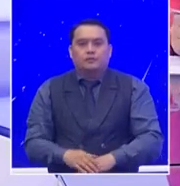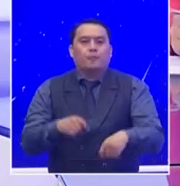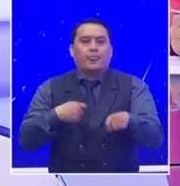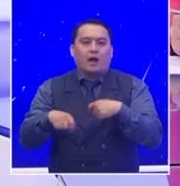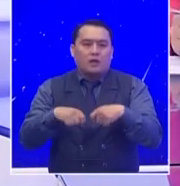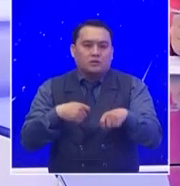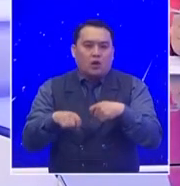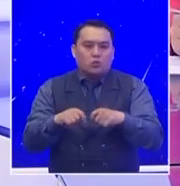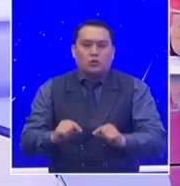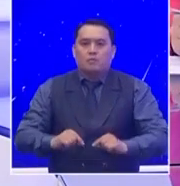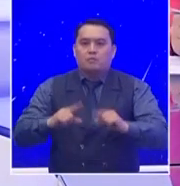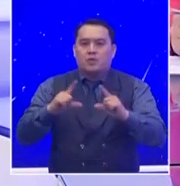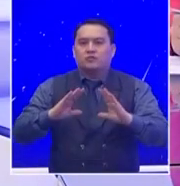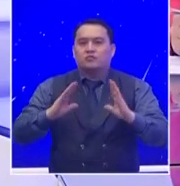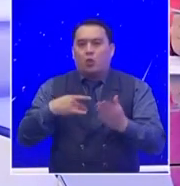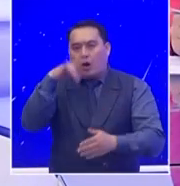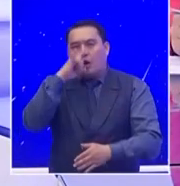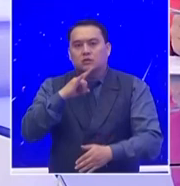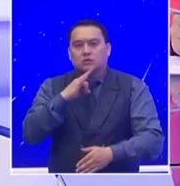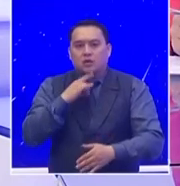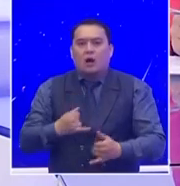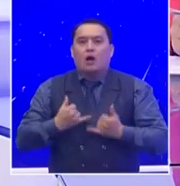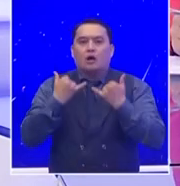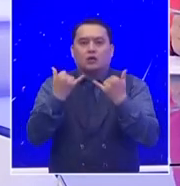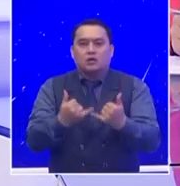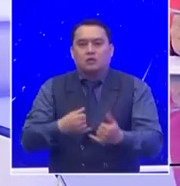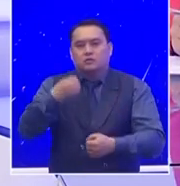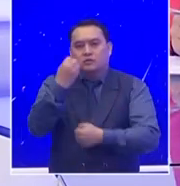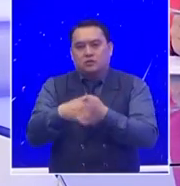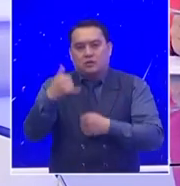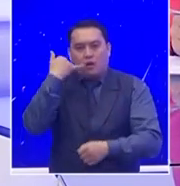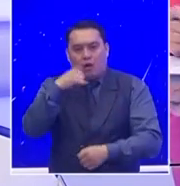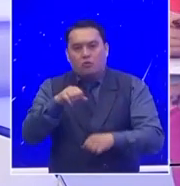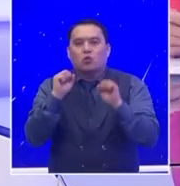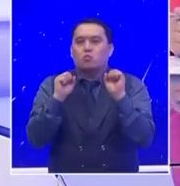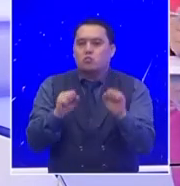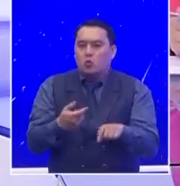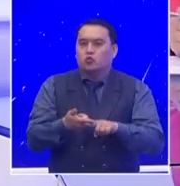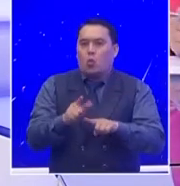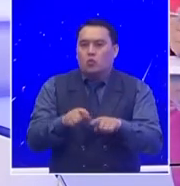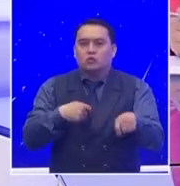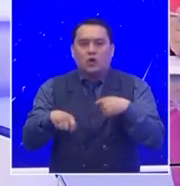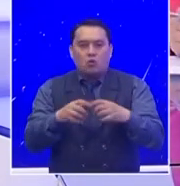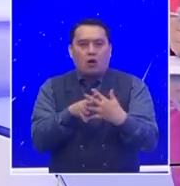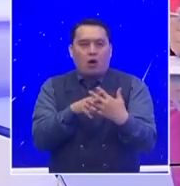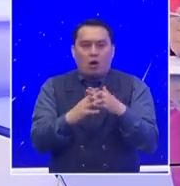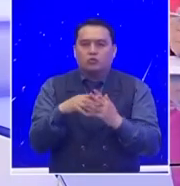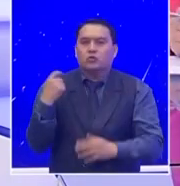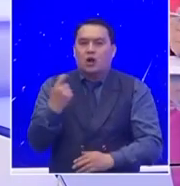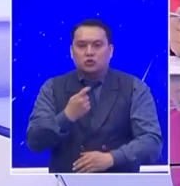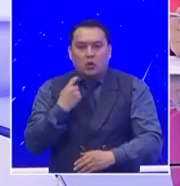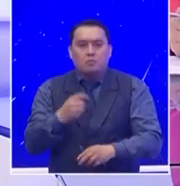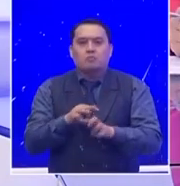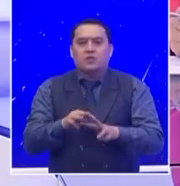Азық-түлік бағасы негізсіз өскен жағдайда қазақстандықтар арнайы кол орталықтарға хабарлауға құқылы. Осылайша сауда және ауыл шаруашылығы